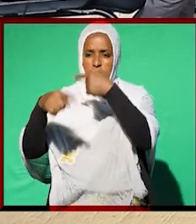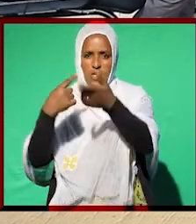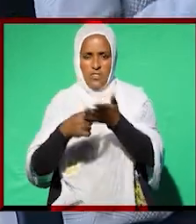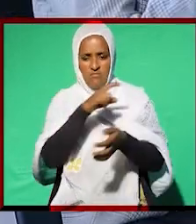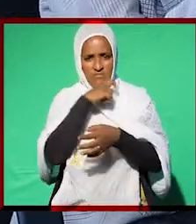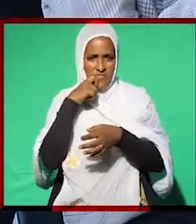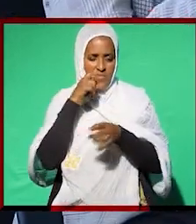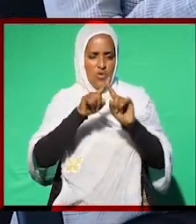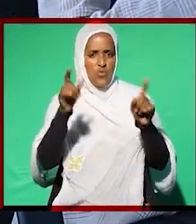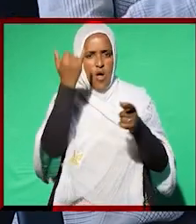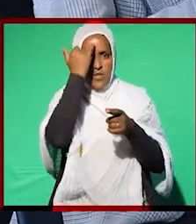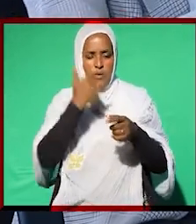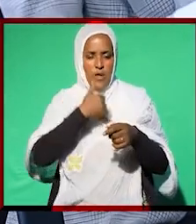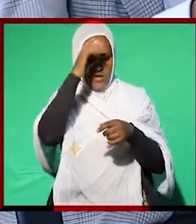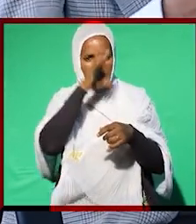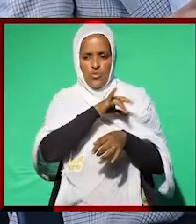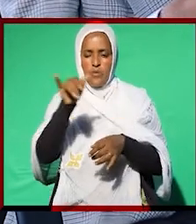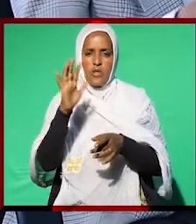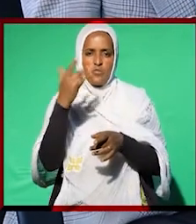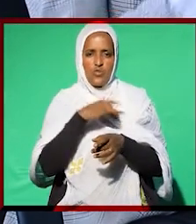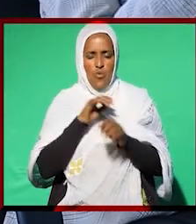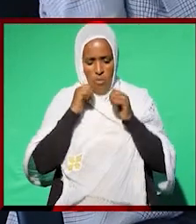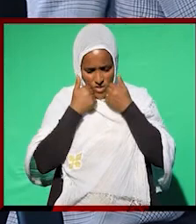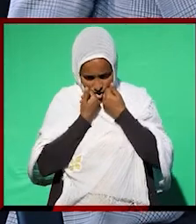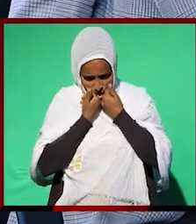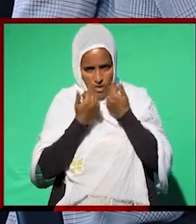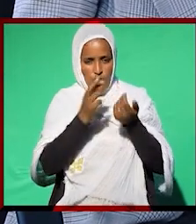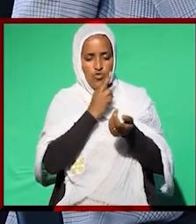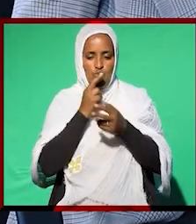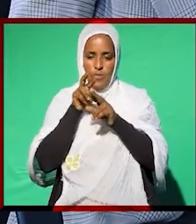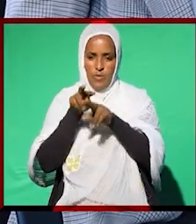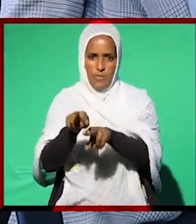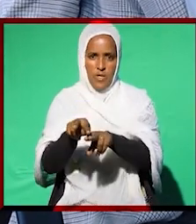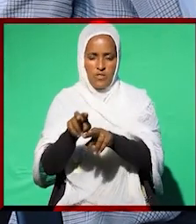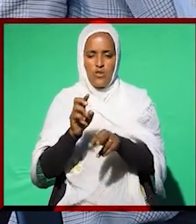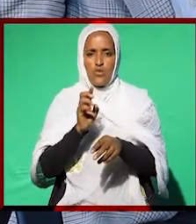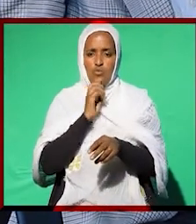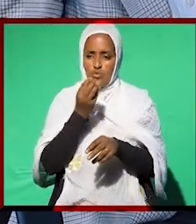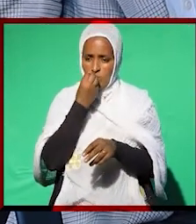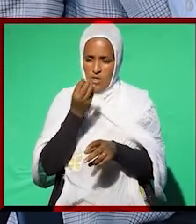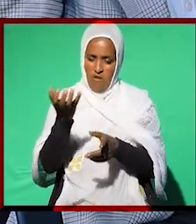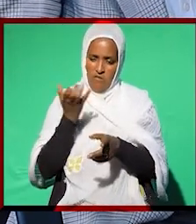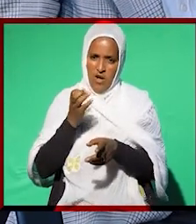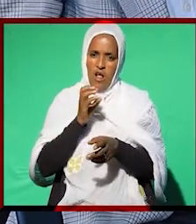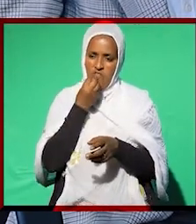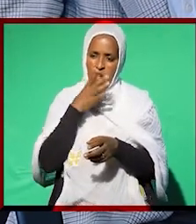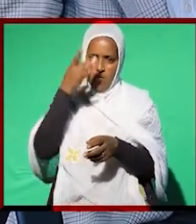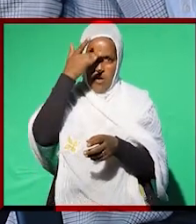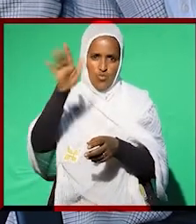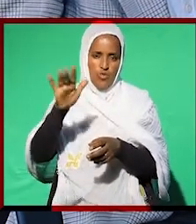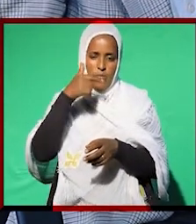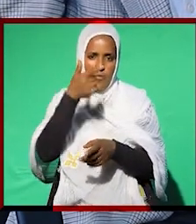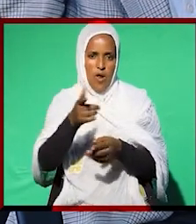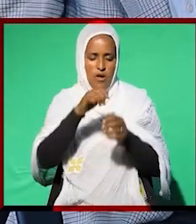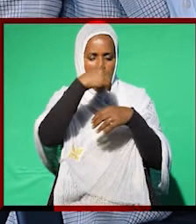ለብሶ መሄድን እንደ አክራሪና ለክ የተለየ ሀሳብ ያለው ሰው አስመስሎ የማሸማቀቅ፣ ጾም በሚመለከት ቁርስ የምትበላ ከሆነ ብላ ካልበላ